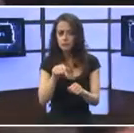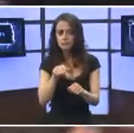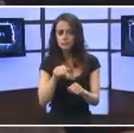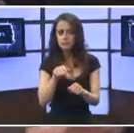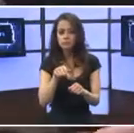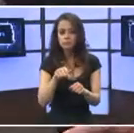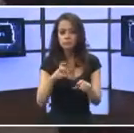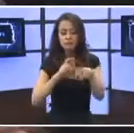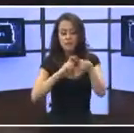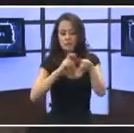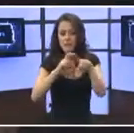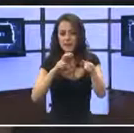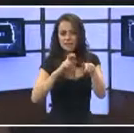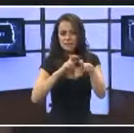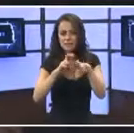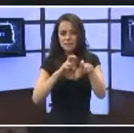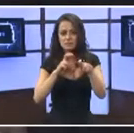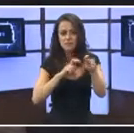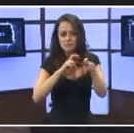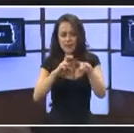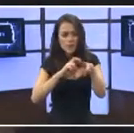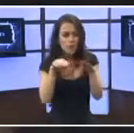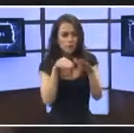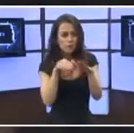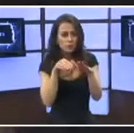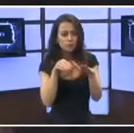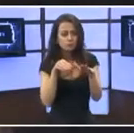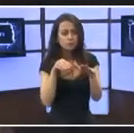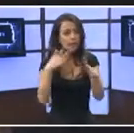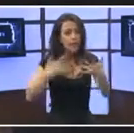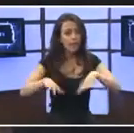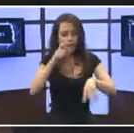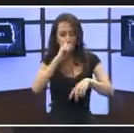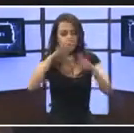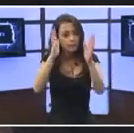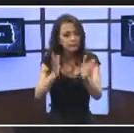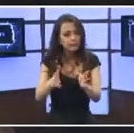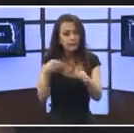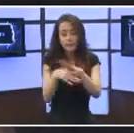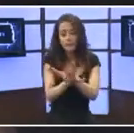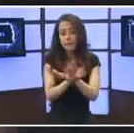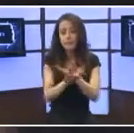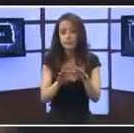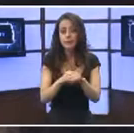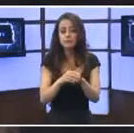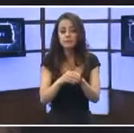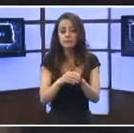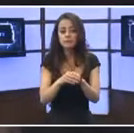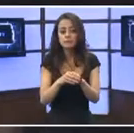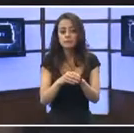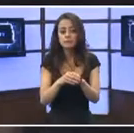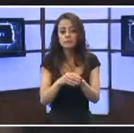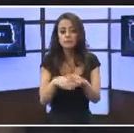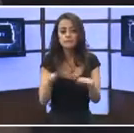Süper Metronun başkanım. Tam yeter ki. Bir evet. de ne var biliyor musunuz? Engelliler Sarayı'na girdiğinde eline yaptıklarını